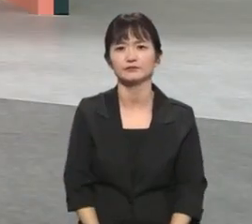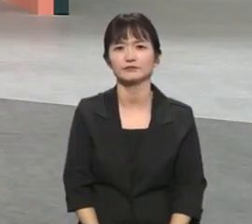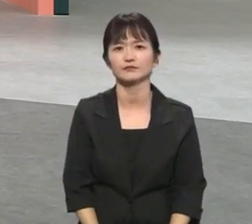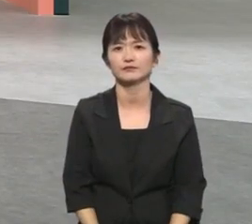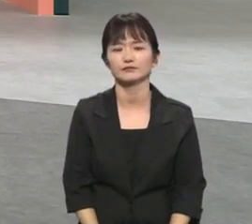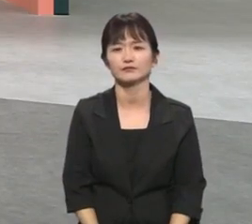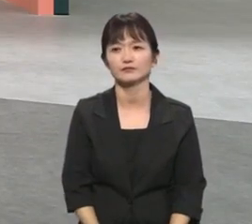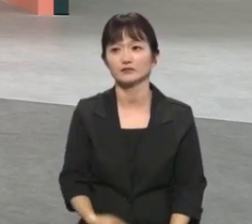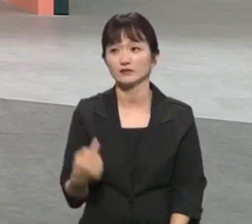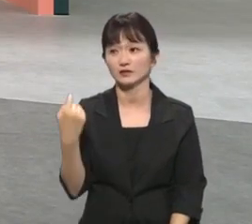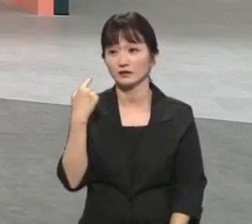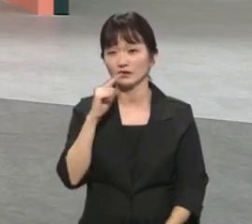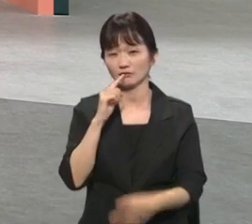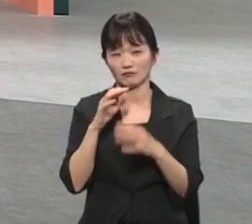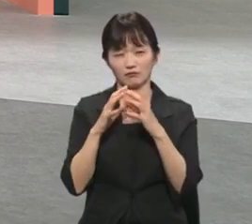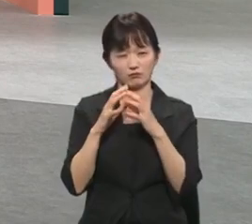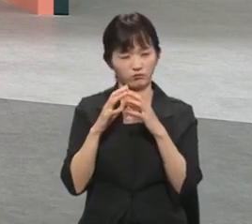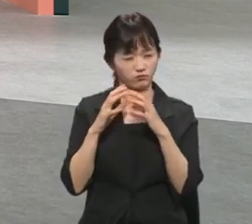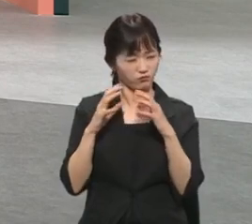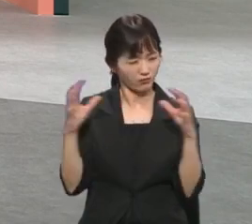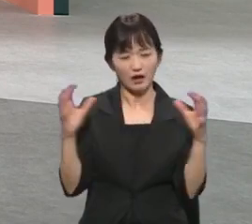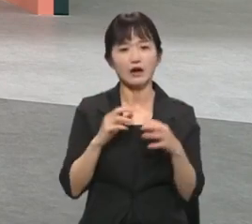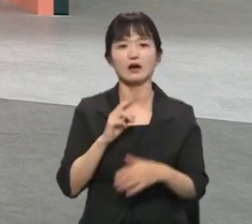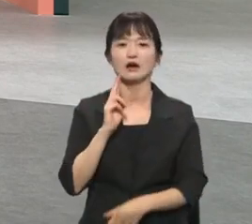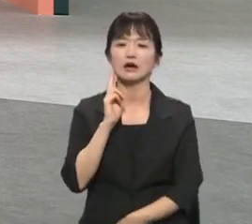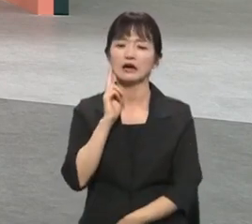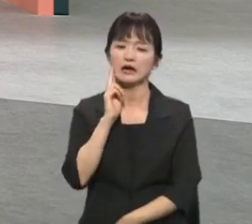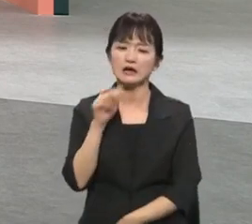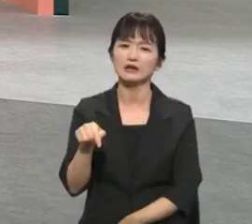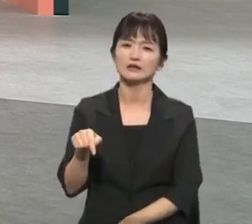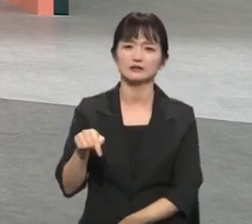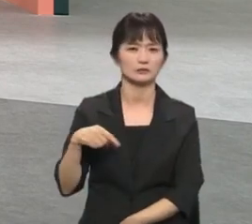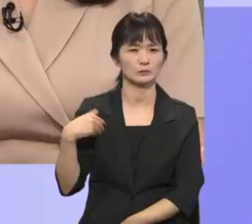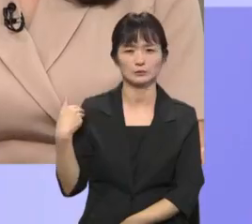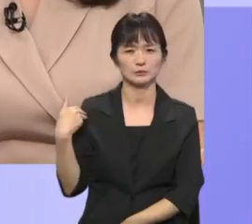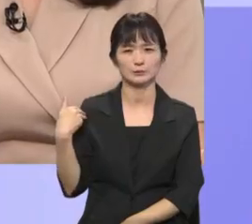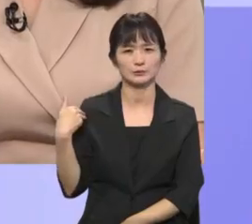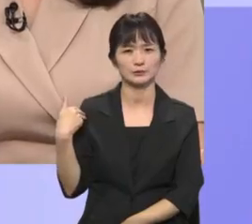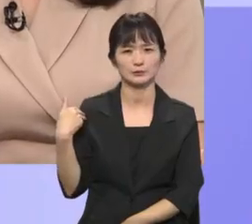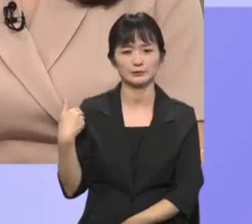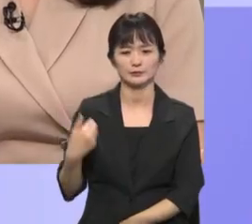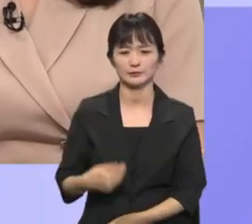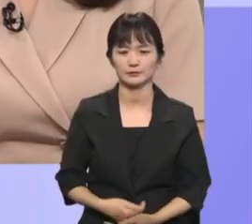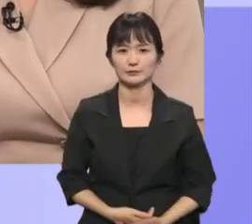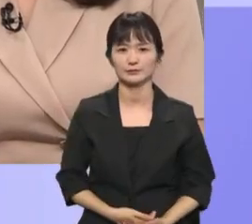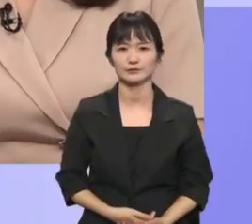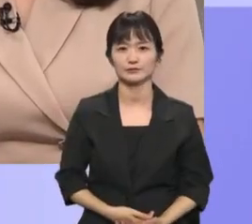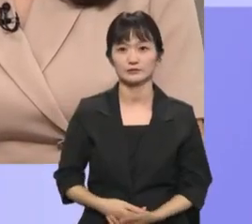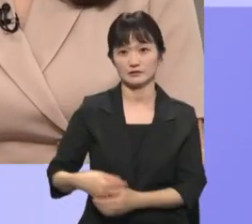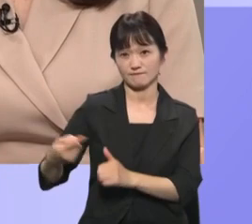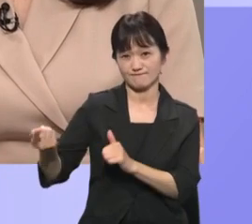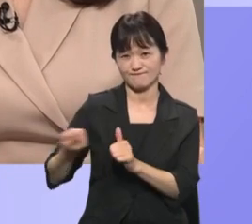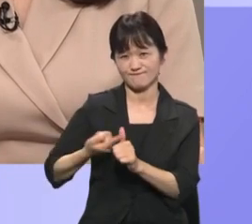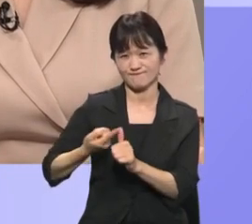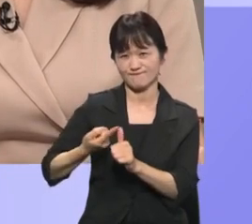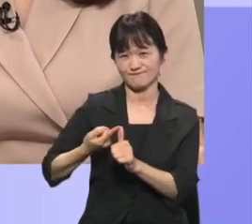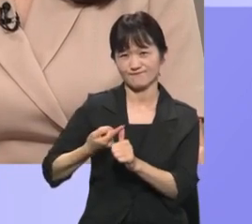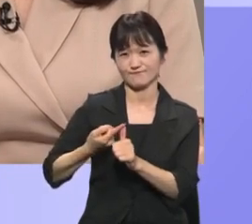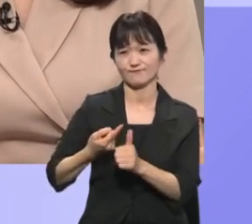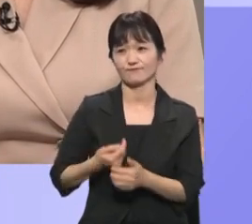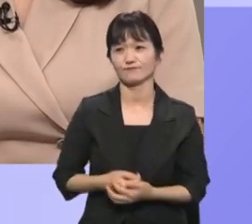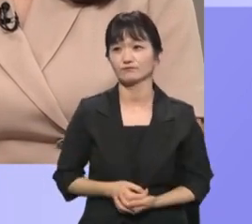자 뭐 어제부터 많은 얘기가 나왔습니다 아직 심각성을 잘 모르고 있는 것 아니냐 뭐 이런 비판이 나왔는데